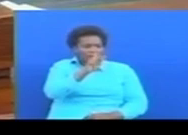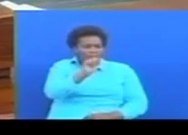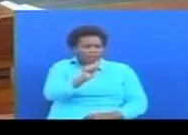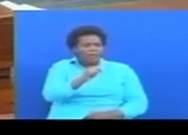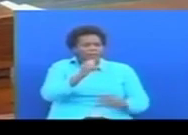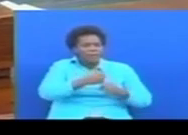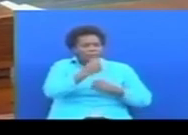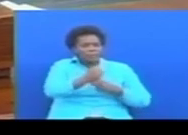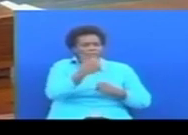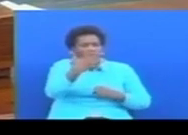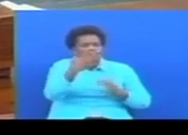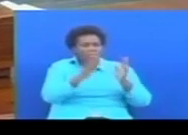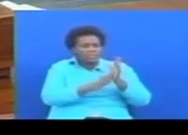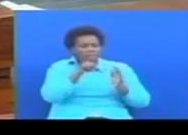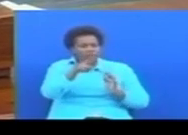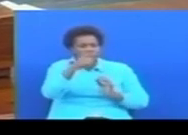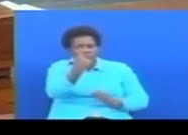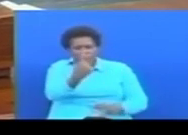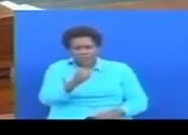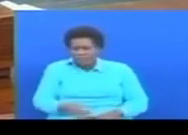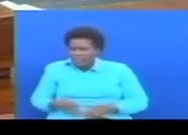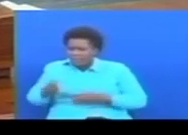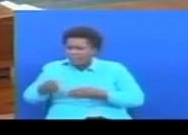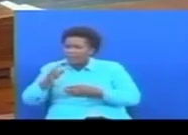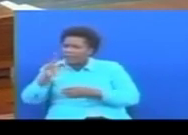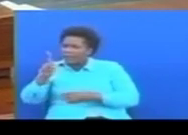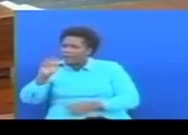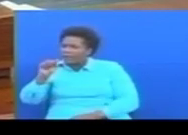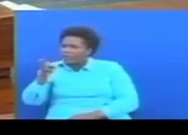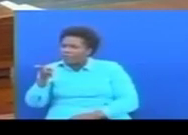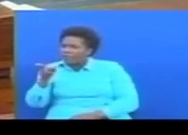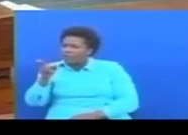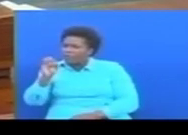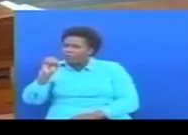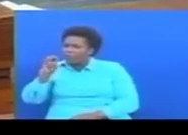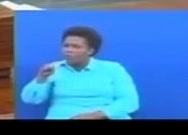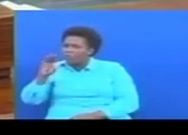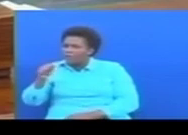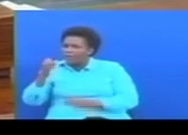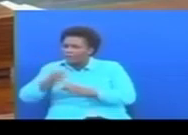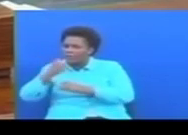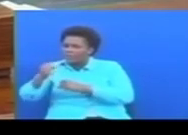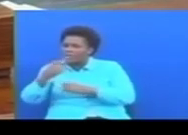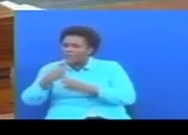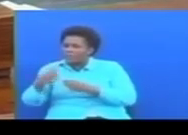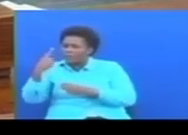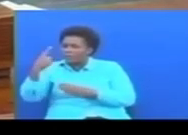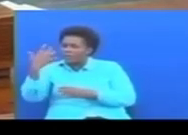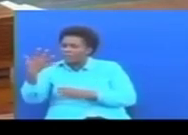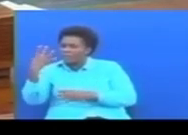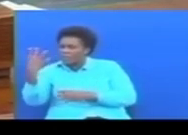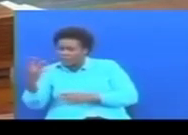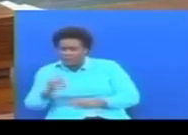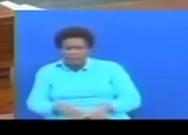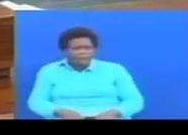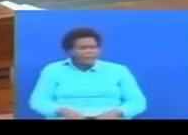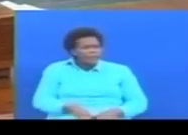kilomita 59.1, barabara ya Kagoma hadi Rusaunga kilomita 154, barabara